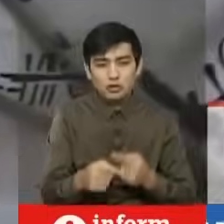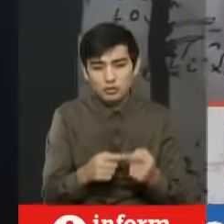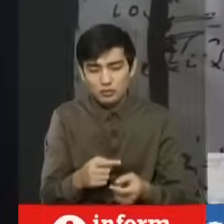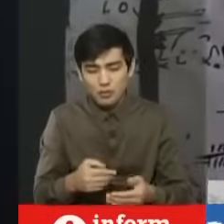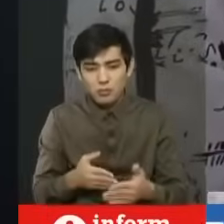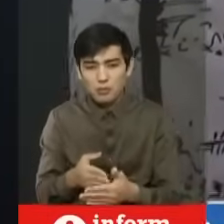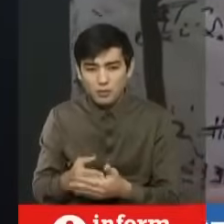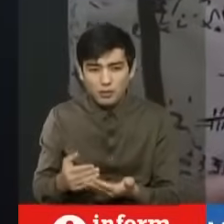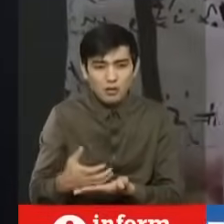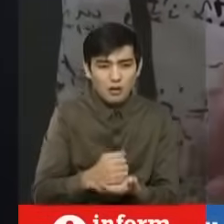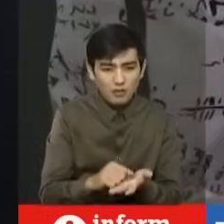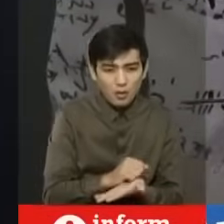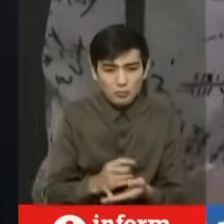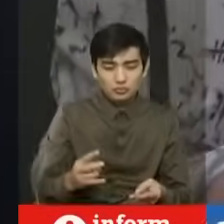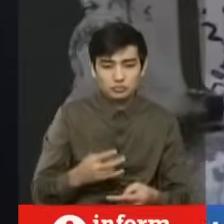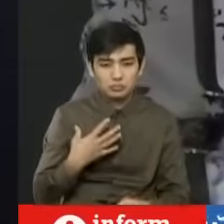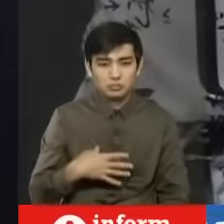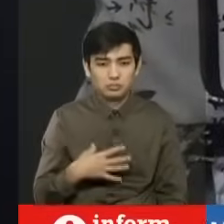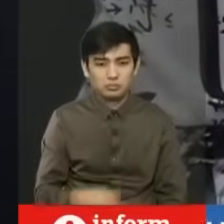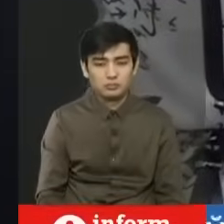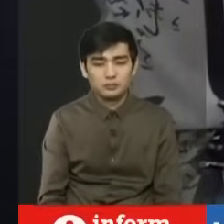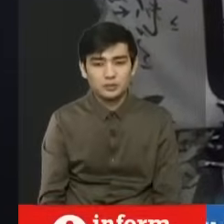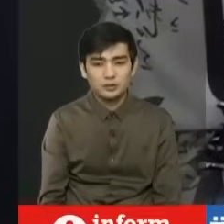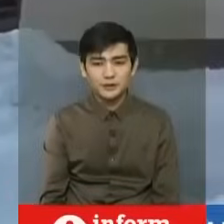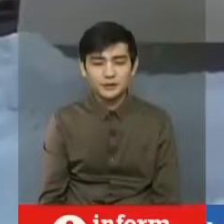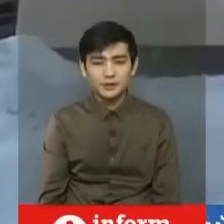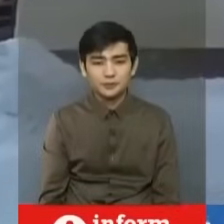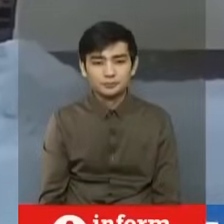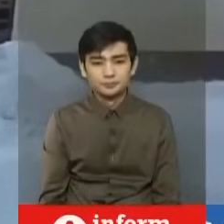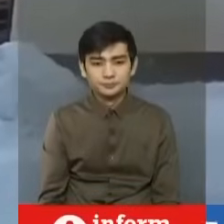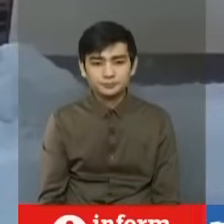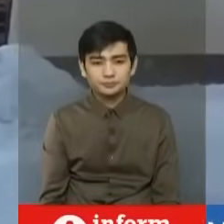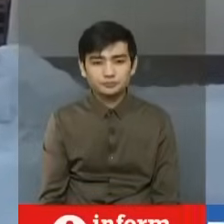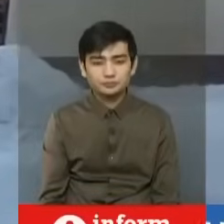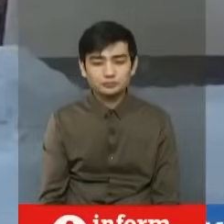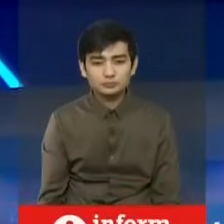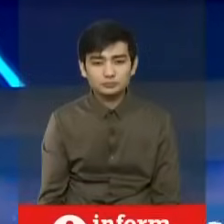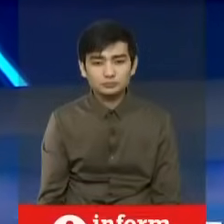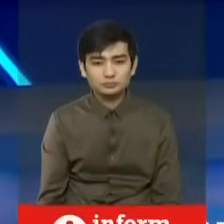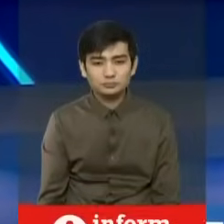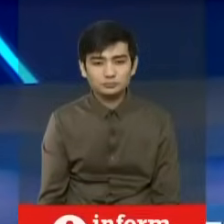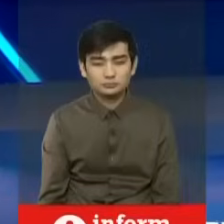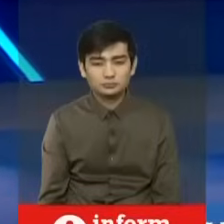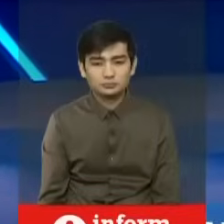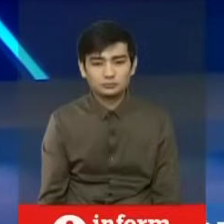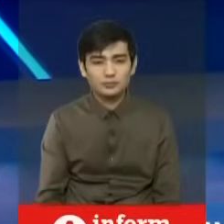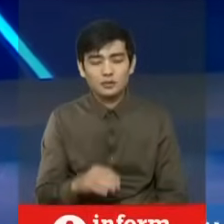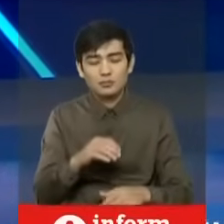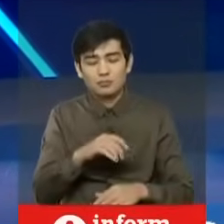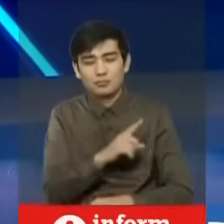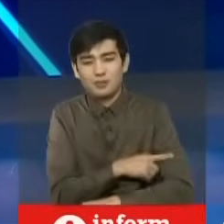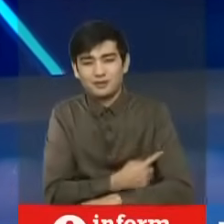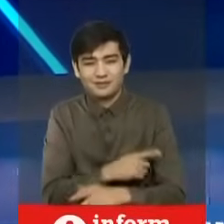и сбор документов Людмила батюшкина Ирина Ненашева информбюро Карагандинская область больничные листы в